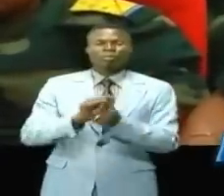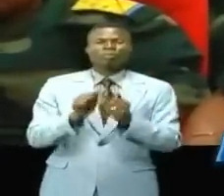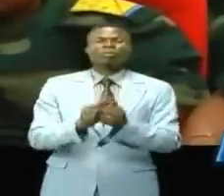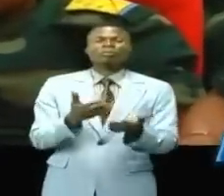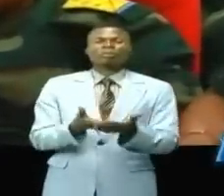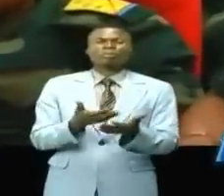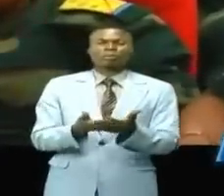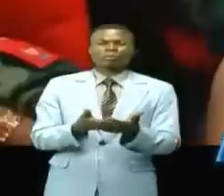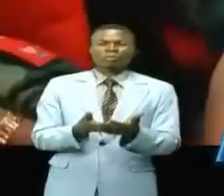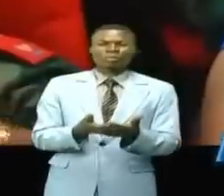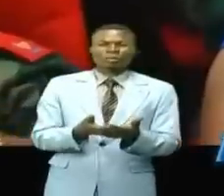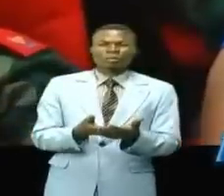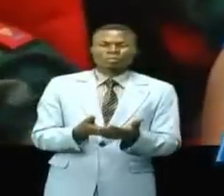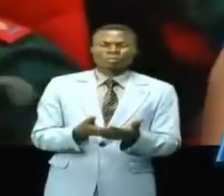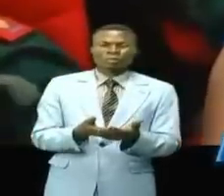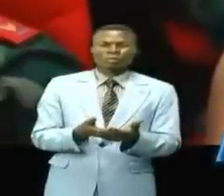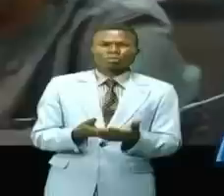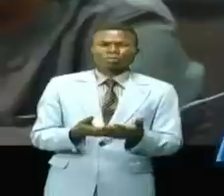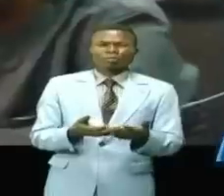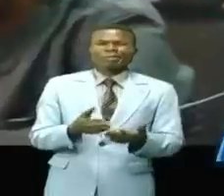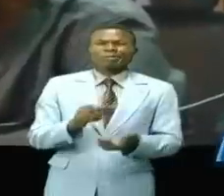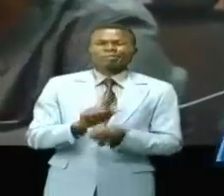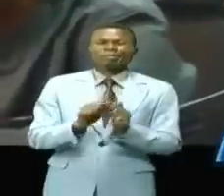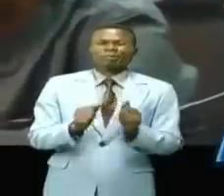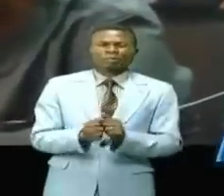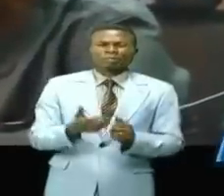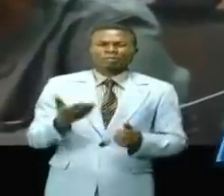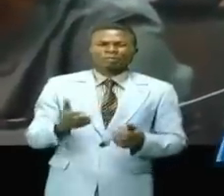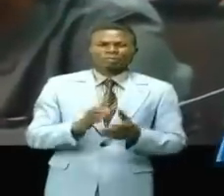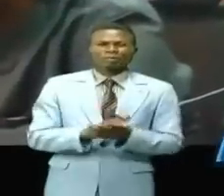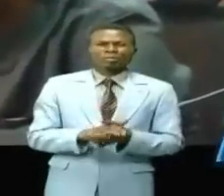militaires. Ce séminaire va contribuer à veiller,